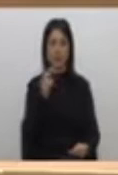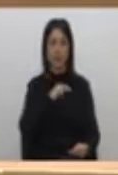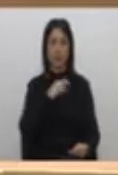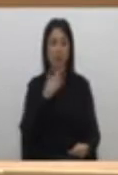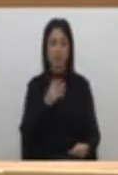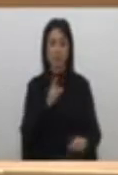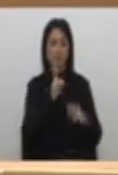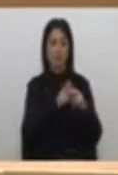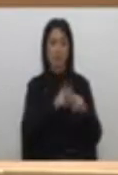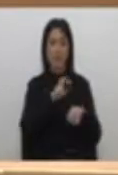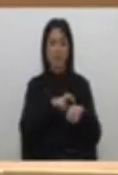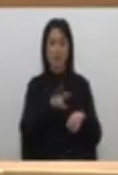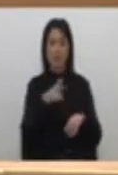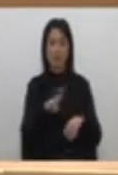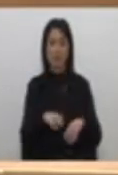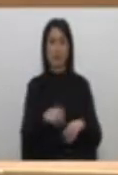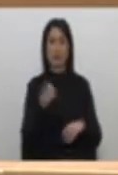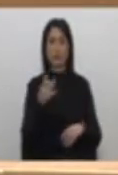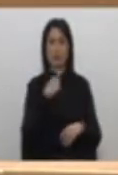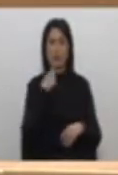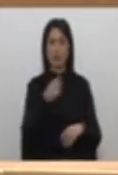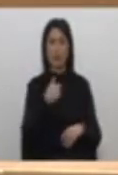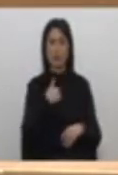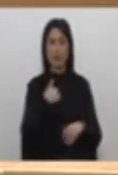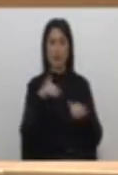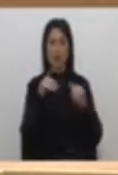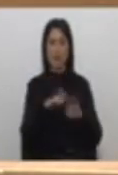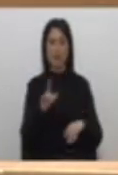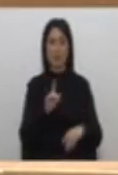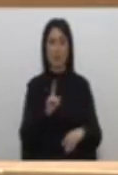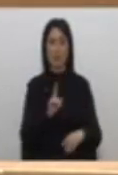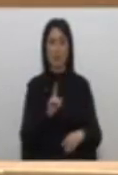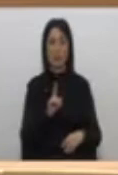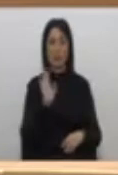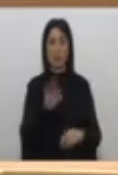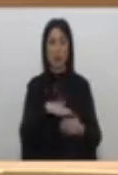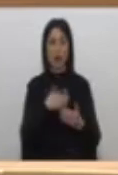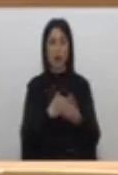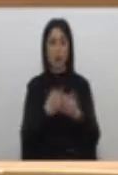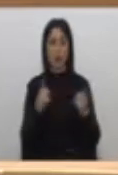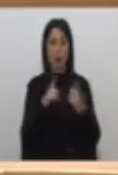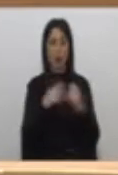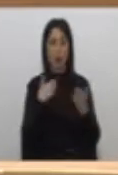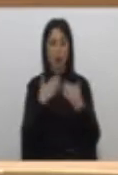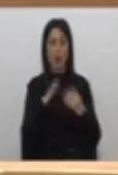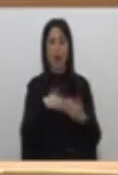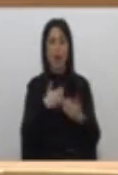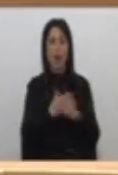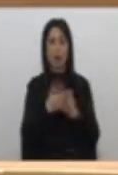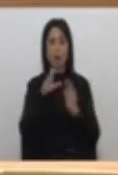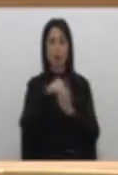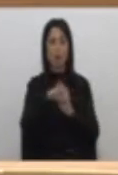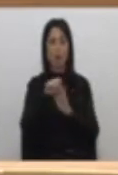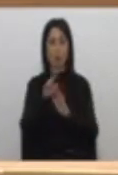შეუშლიან ექიმებს ხელს. კიდე ერთხელ ვამბობ, რომ ჩვენ გადავწყვიტეთ, რომ უფრო აქტიური კომუნიკაცია გქონდეს, უფრო აქტიური ჩართულობა